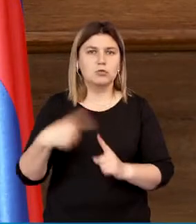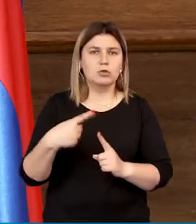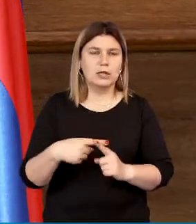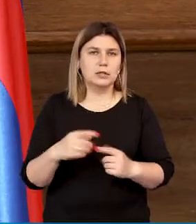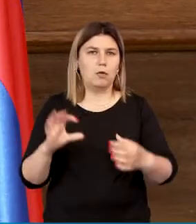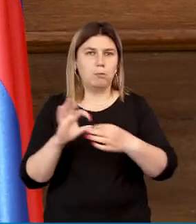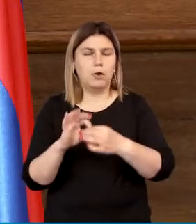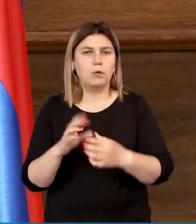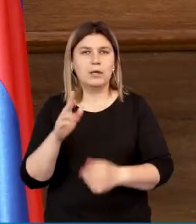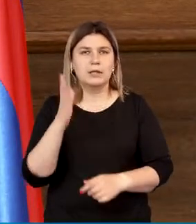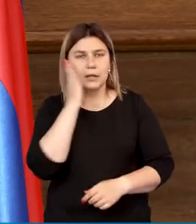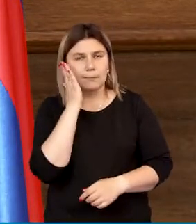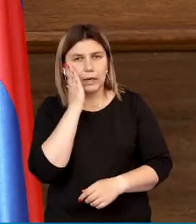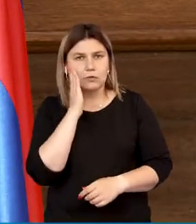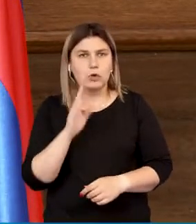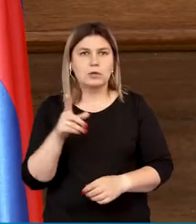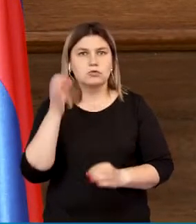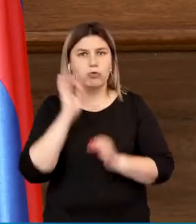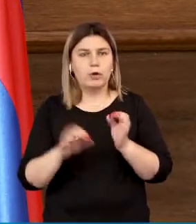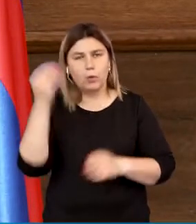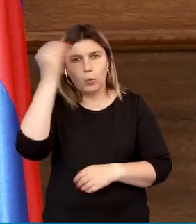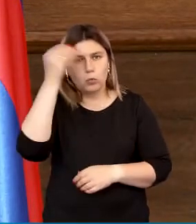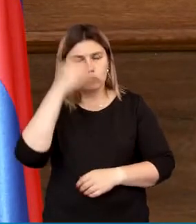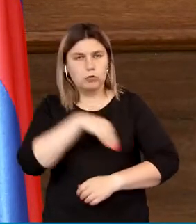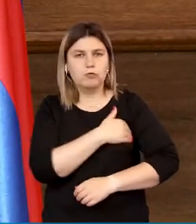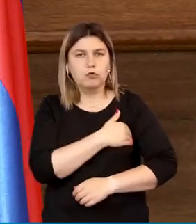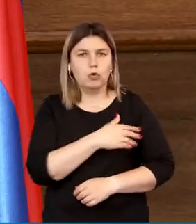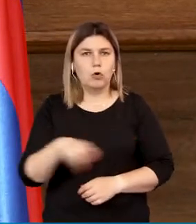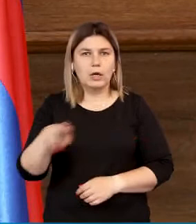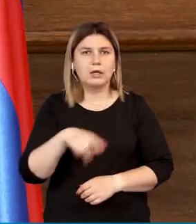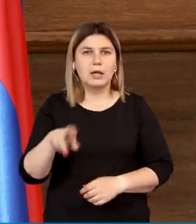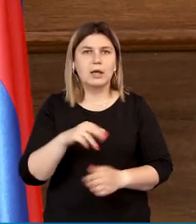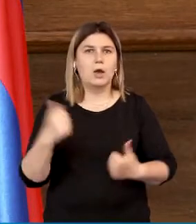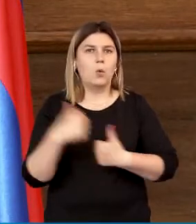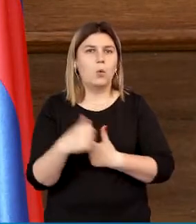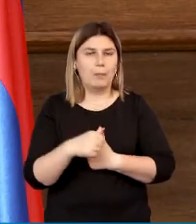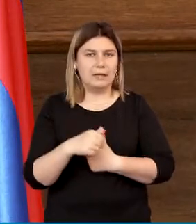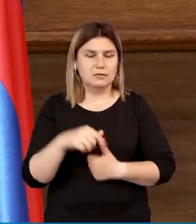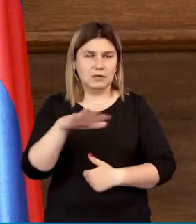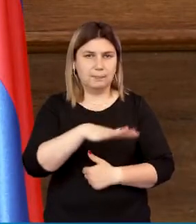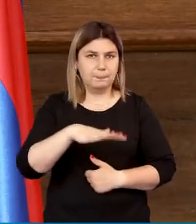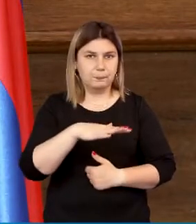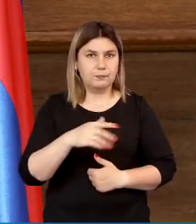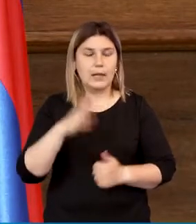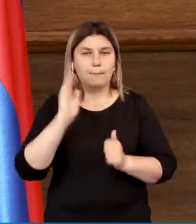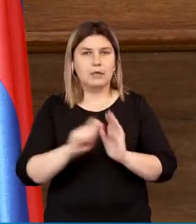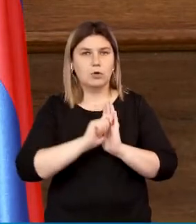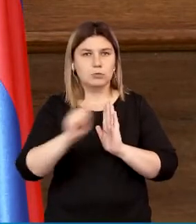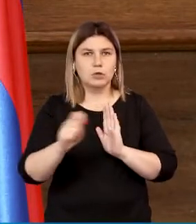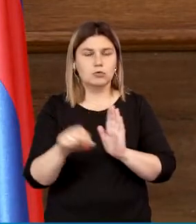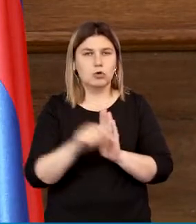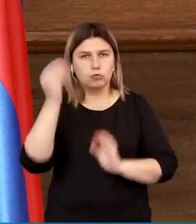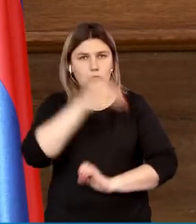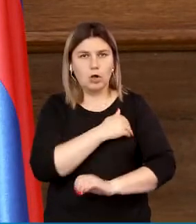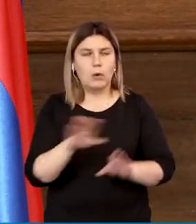połączenie dla mieszkańców i szczególnie dla uczniów szkół z rejonu osiedla Gumieńce, które będą dojeżdżały do szkoły podstawowej